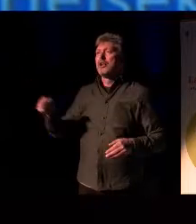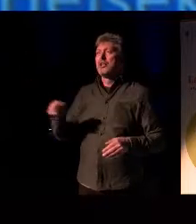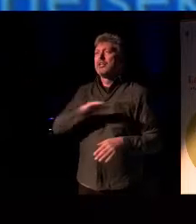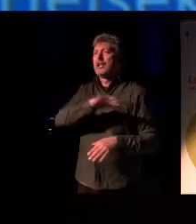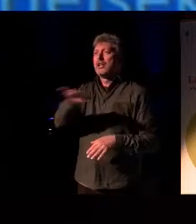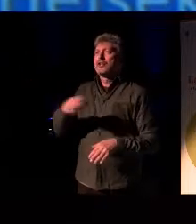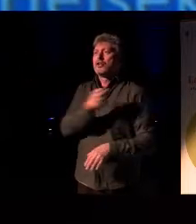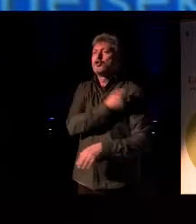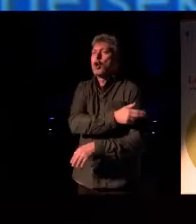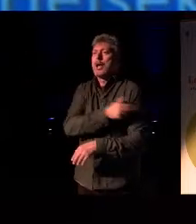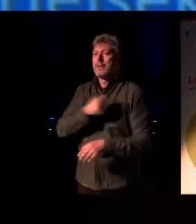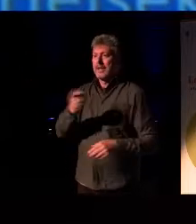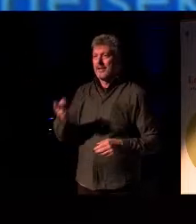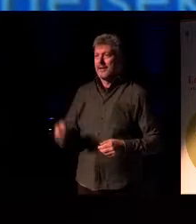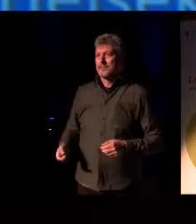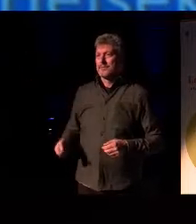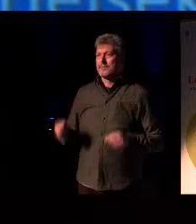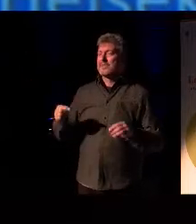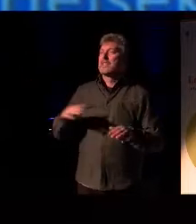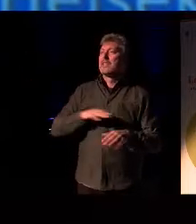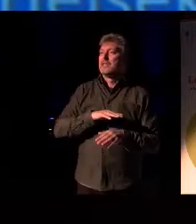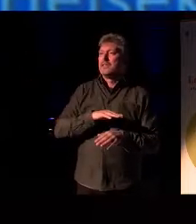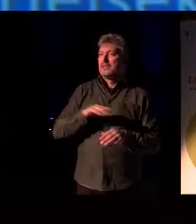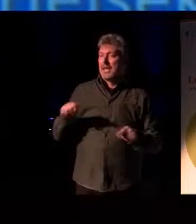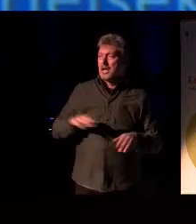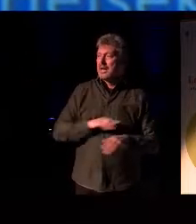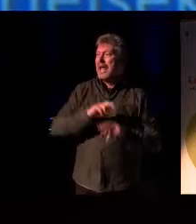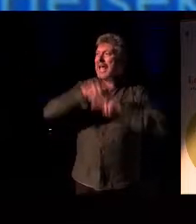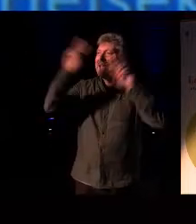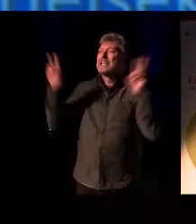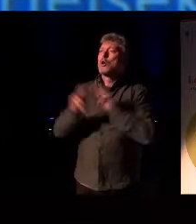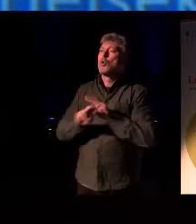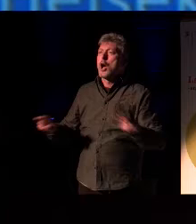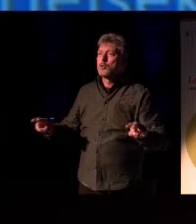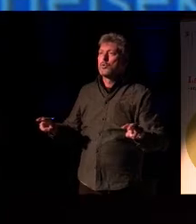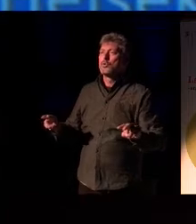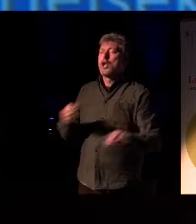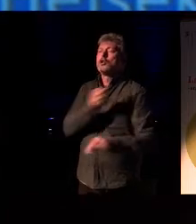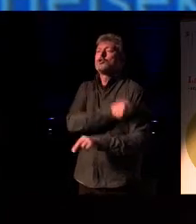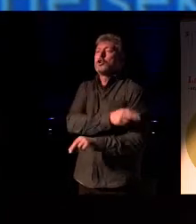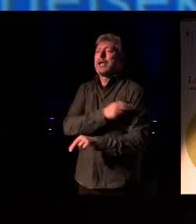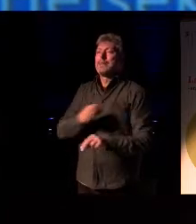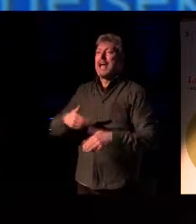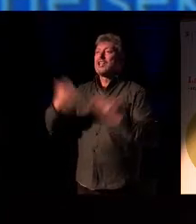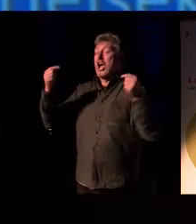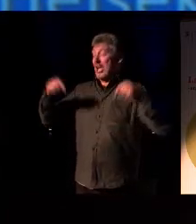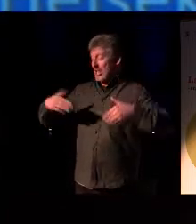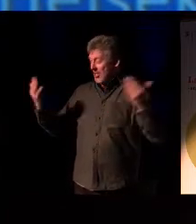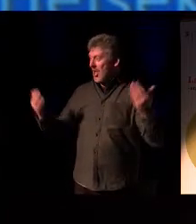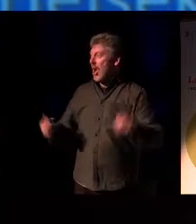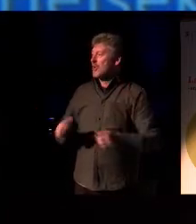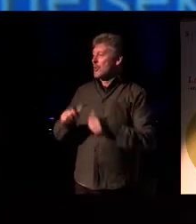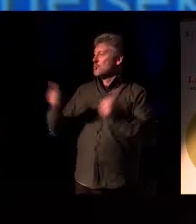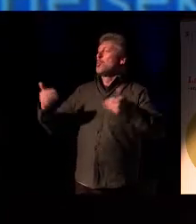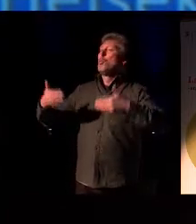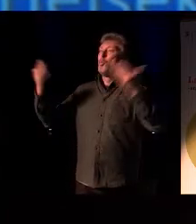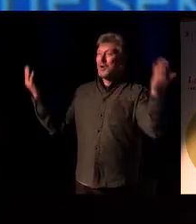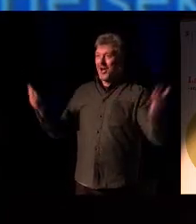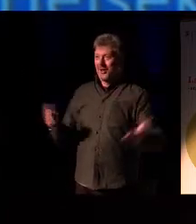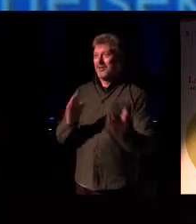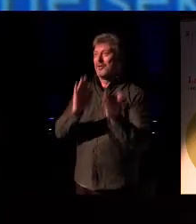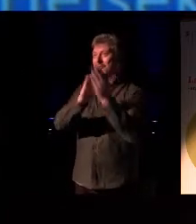sykepleiere. Det er en nasjonale eller det er en internasjonale sykepleierdagen i dag, så det er en stor dag.